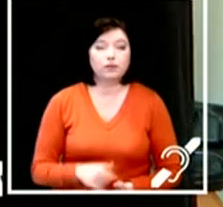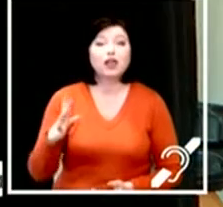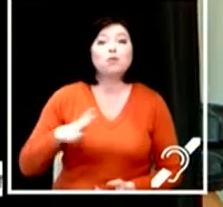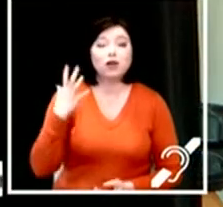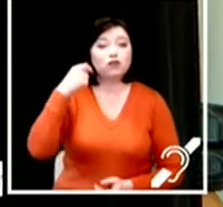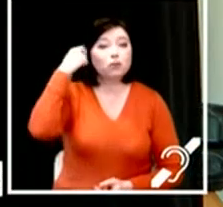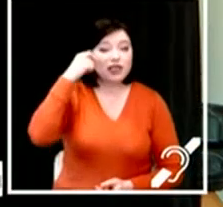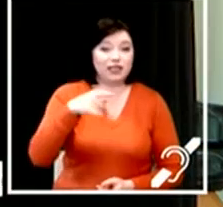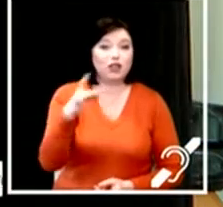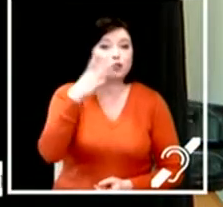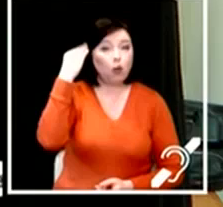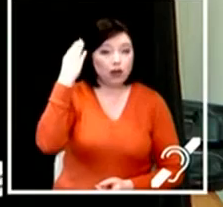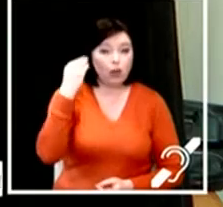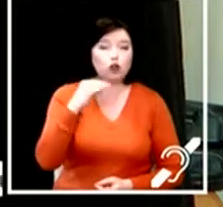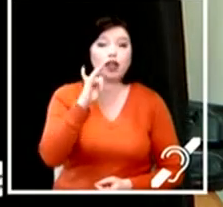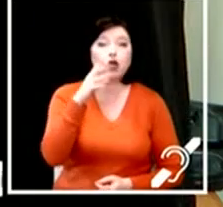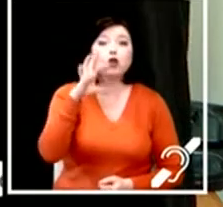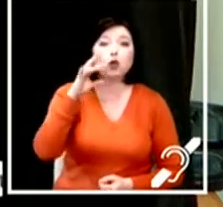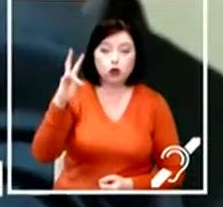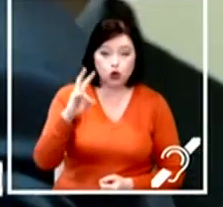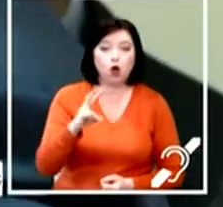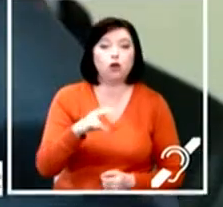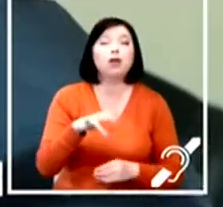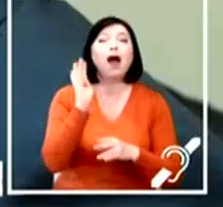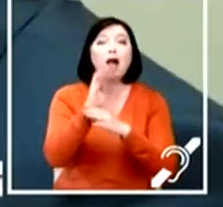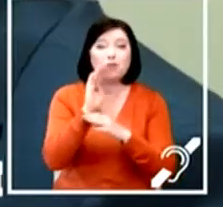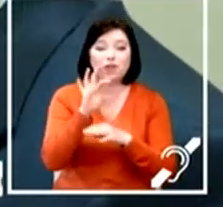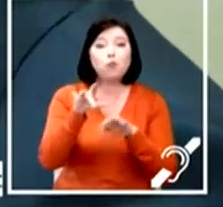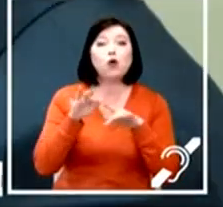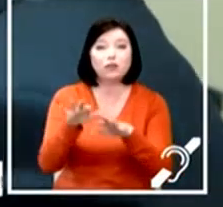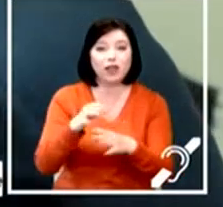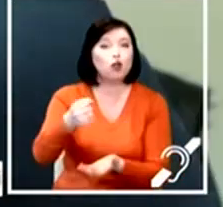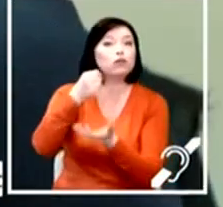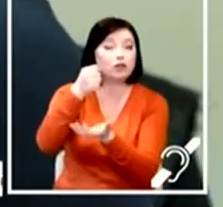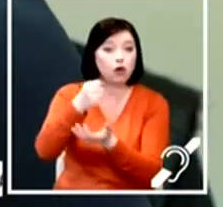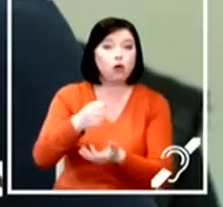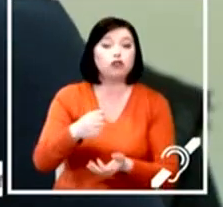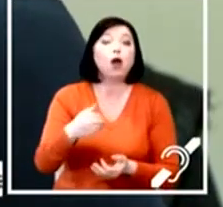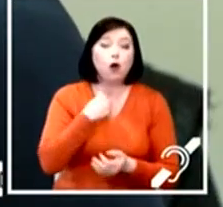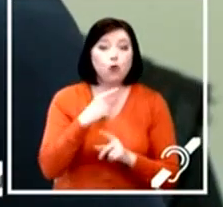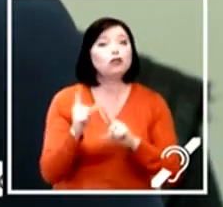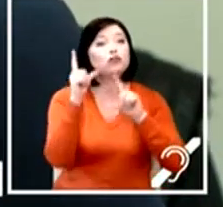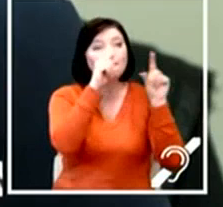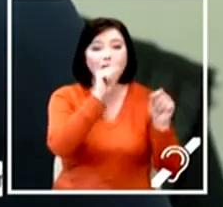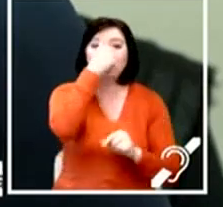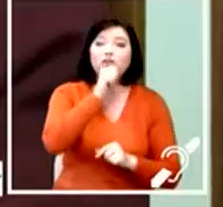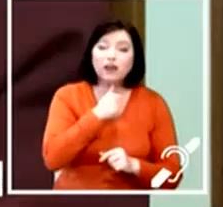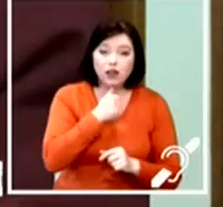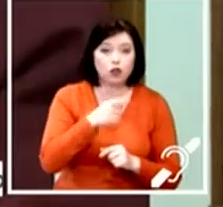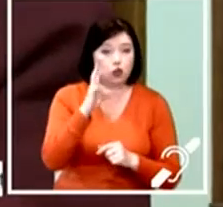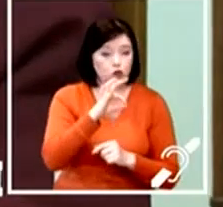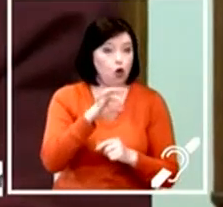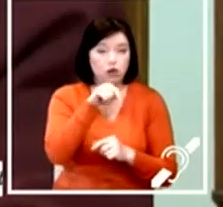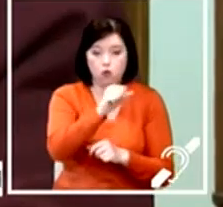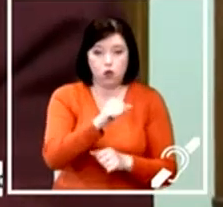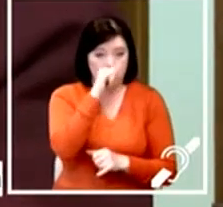Fostul președinte al Republicii Moldova, Igor Dodon, inculpat în dosarul Sacoșa, vrea să ajungă pe muntele Athos, deși are interdicția